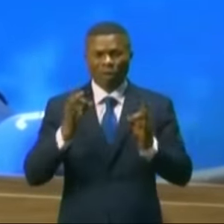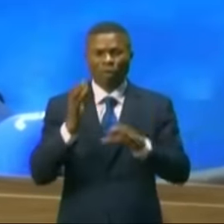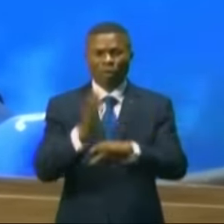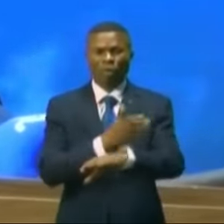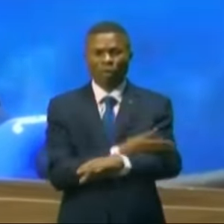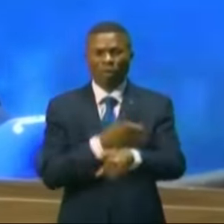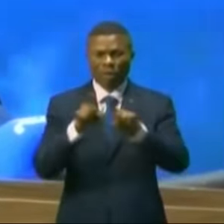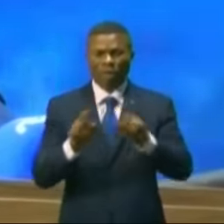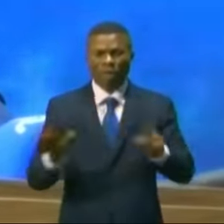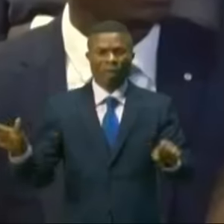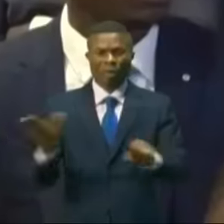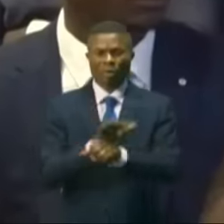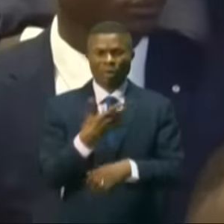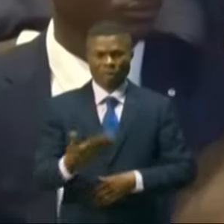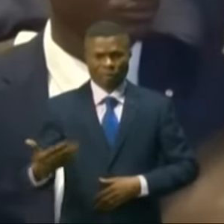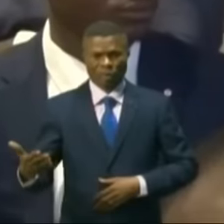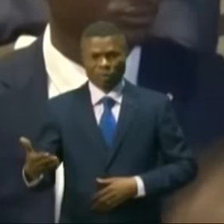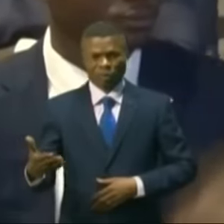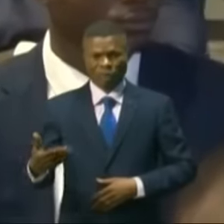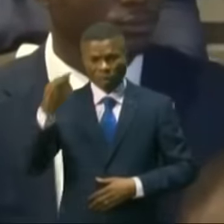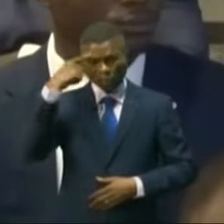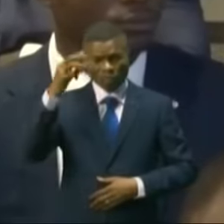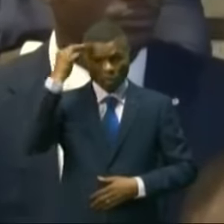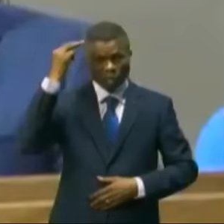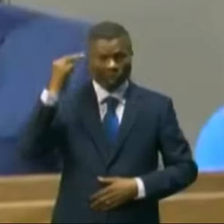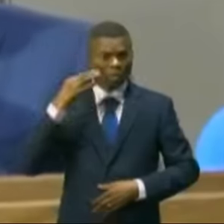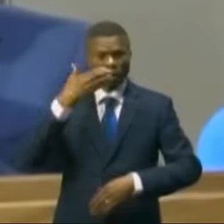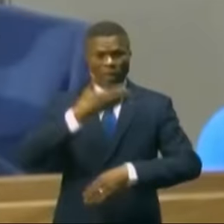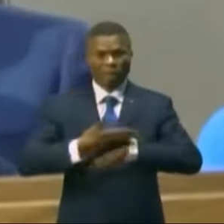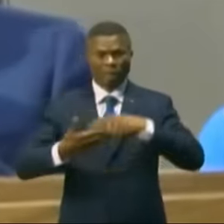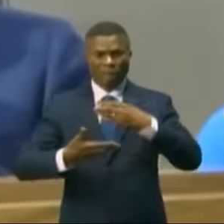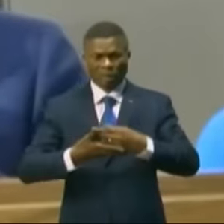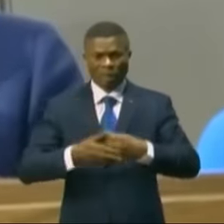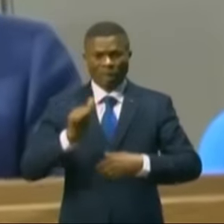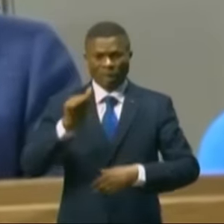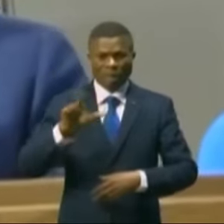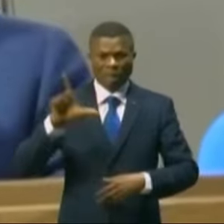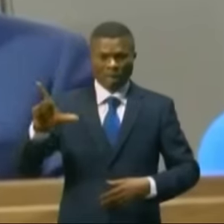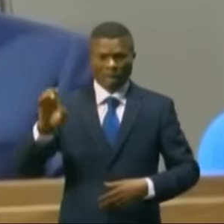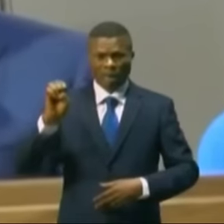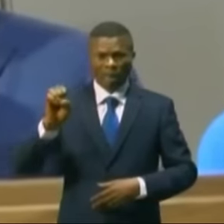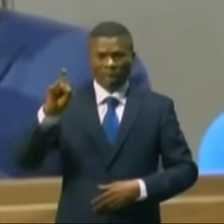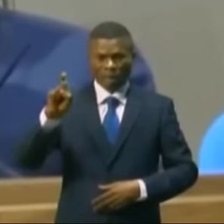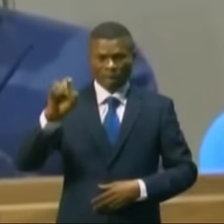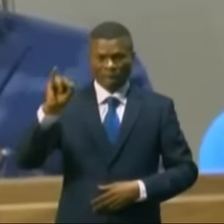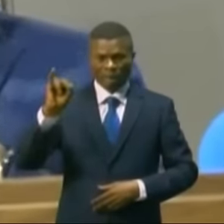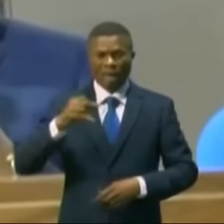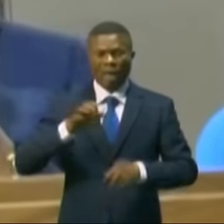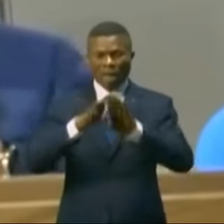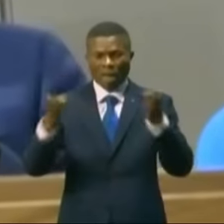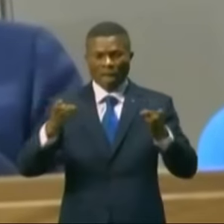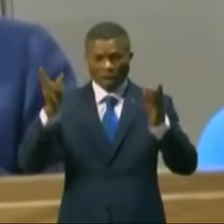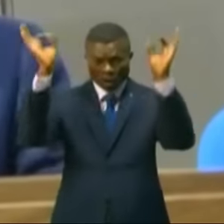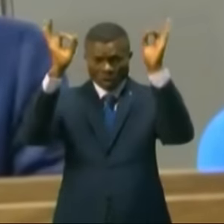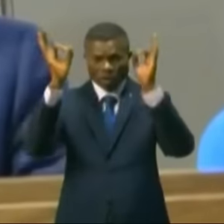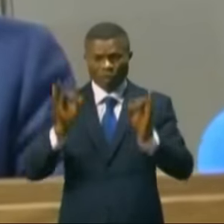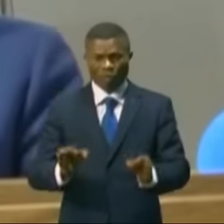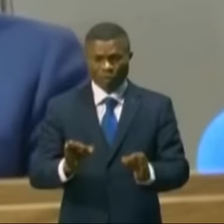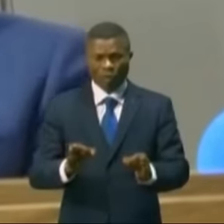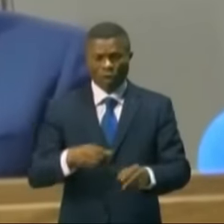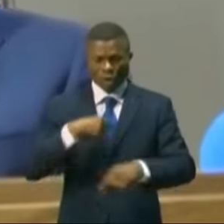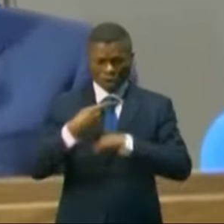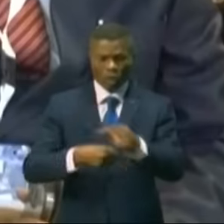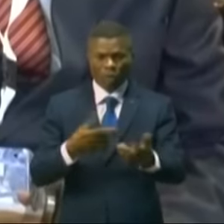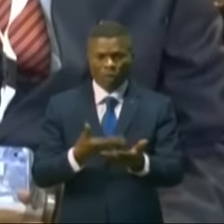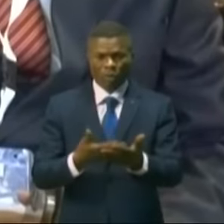de prospérité. Pour le ministre des Infrastructures, Alexis Guissaro, qui a ouvert ses assises, ce forum pose les jalons